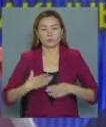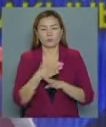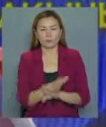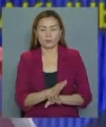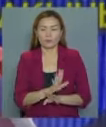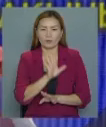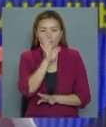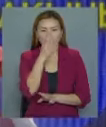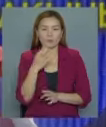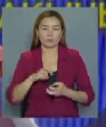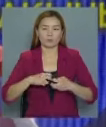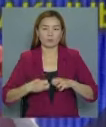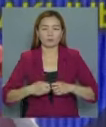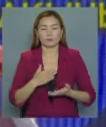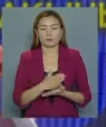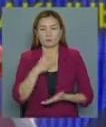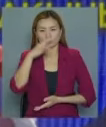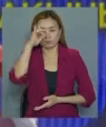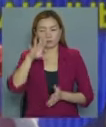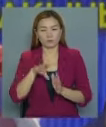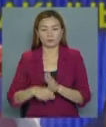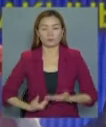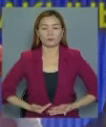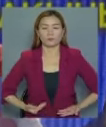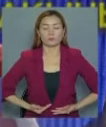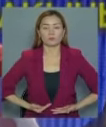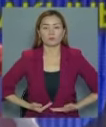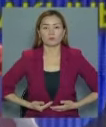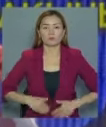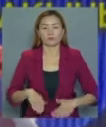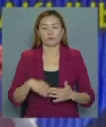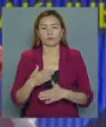осы Казак элине келип осы жерден өздерінің